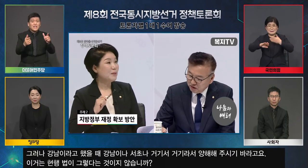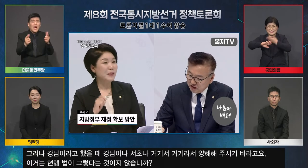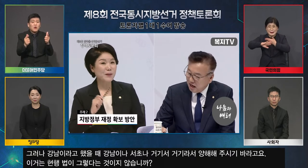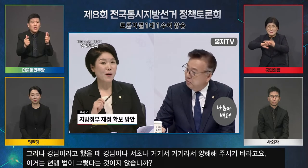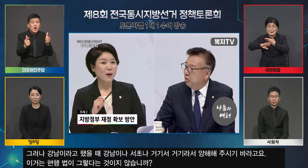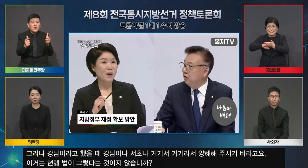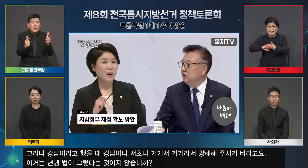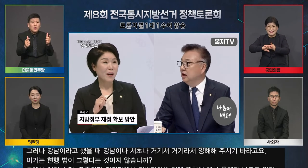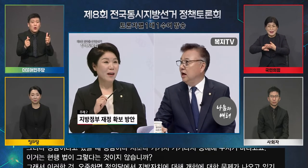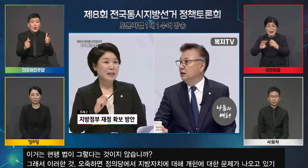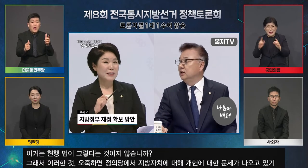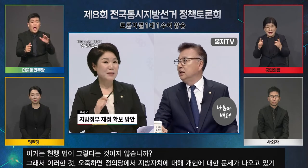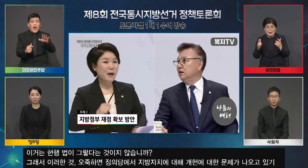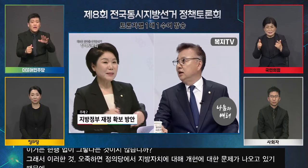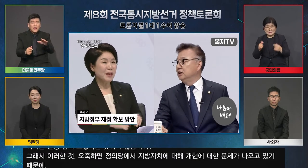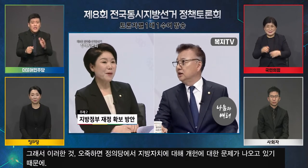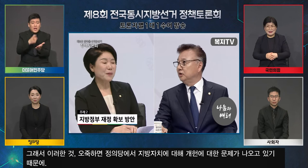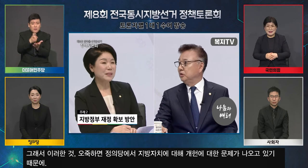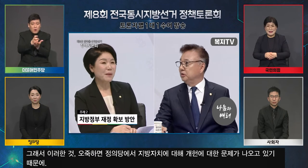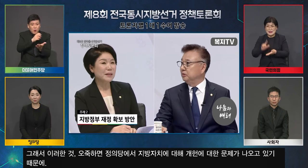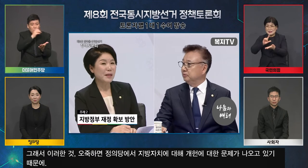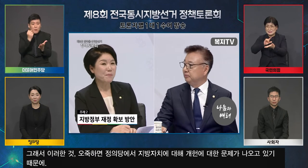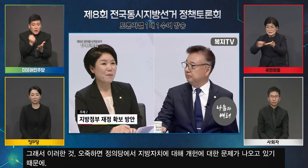왜냐하면 이 합헌이냐 아니냐